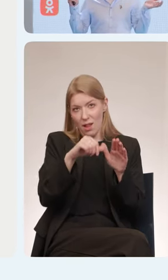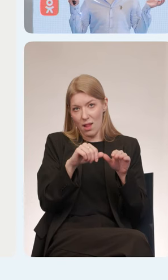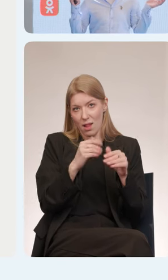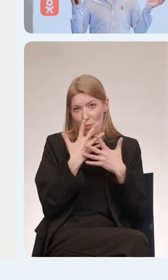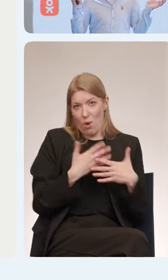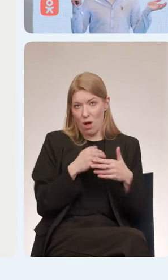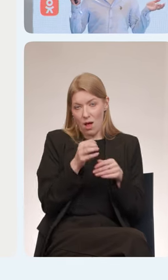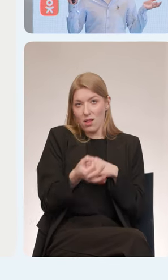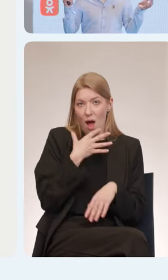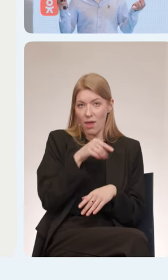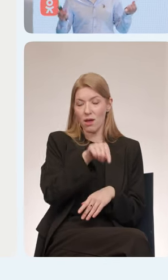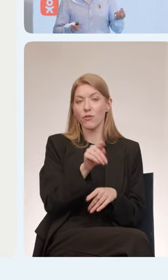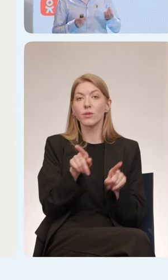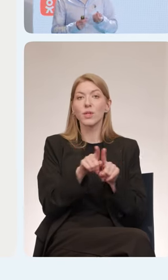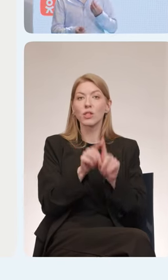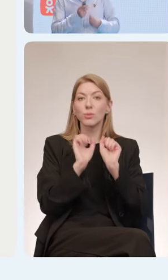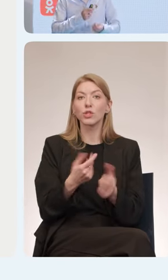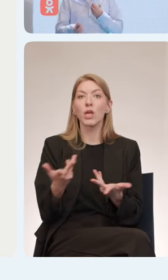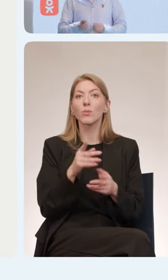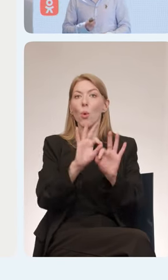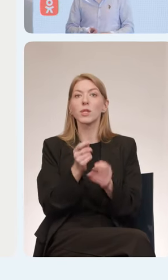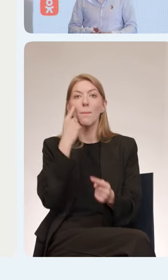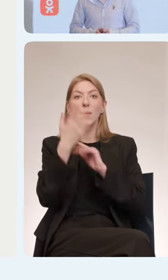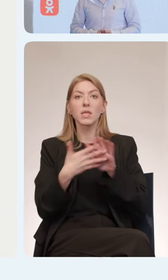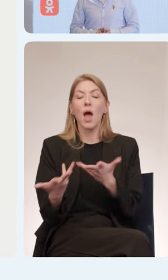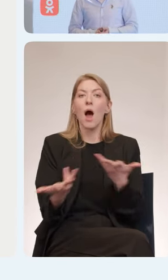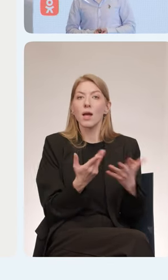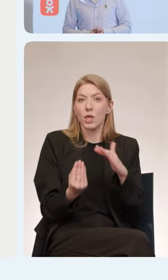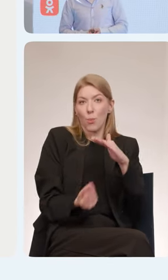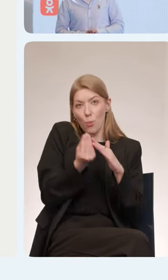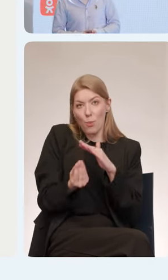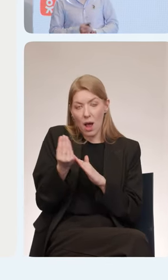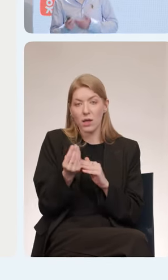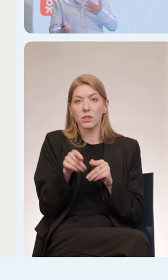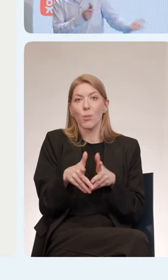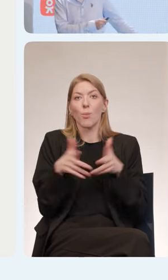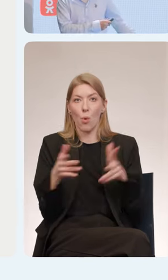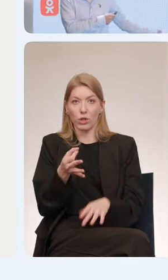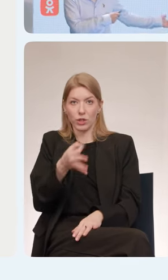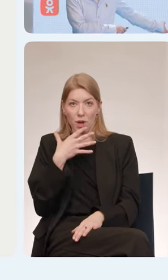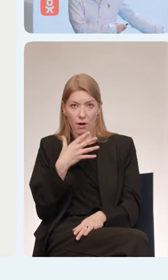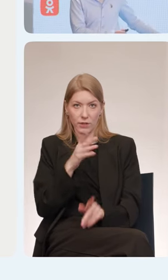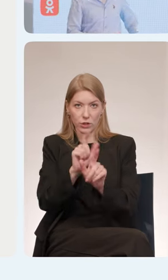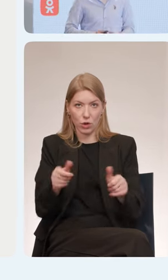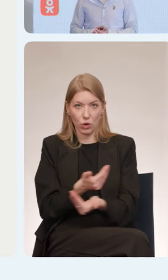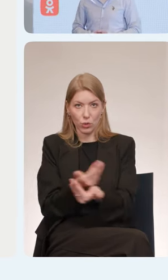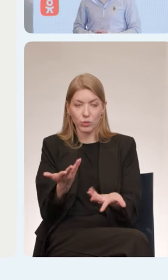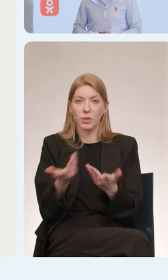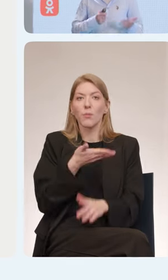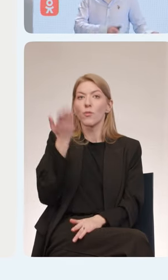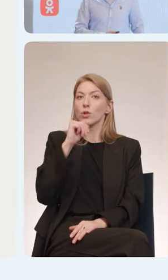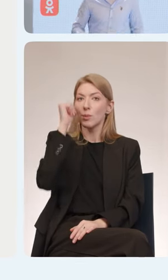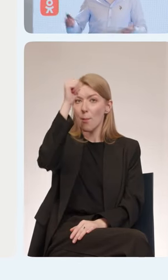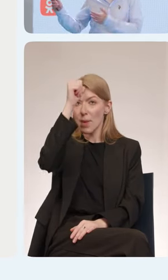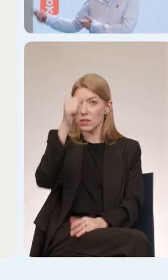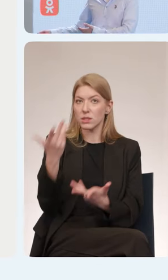можно каким-то образом понять, какие публикации у вас могут там залетели, допустим, в прошлом месяце или в